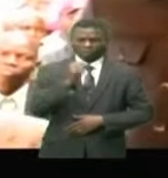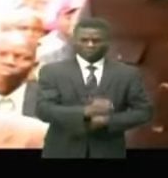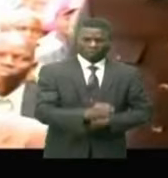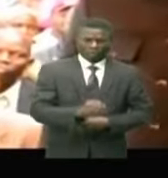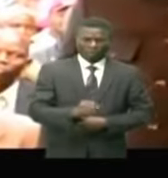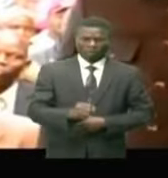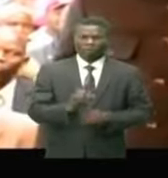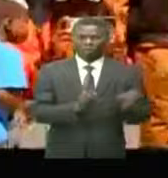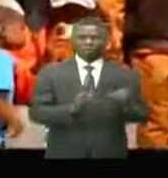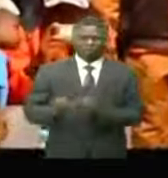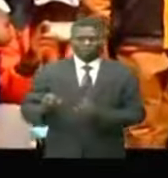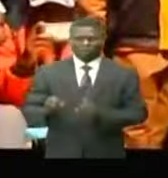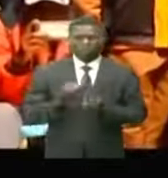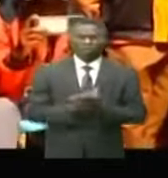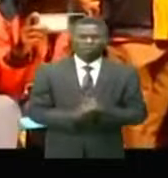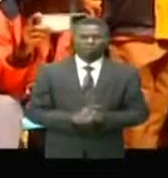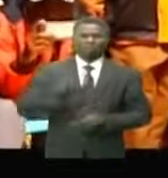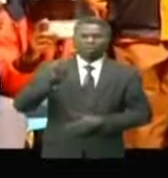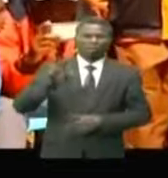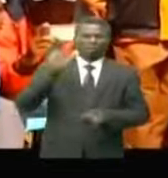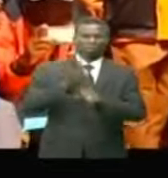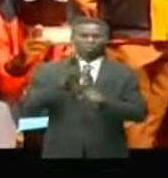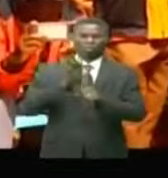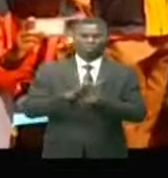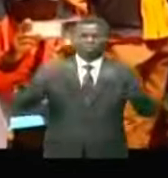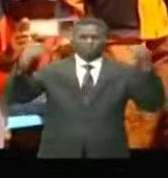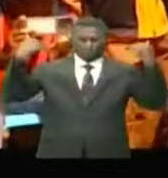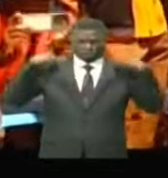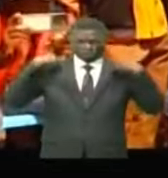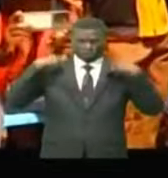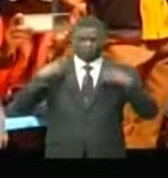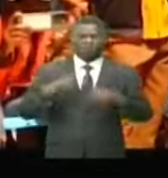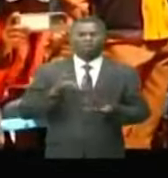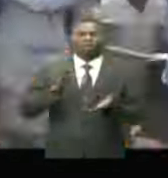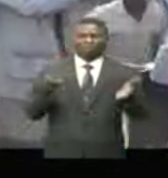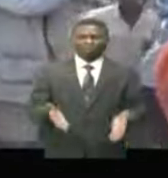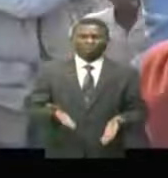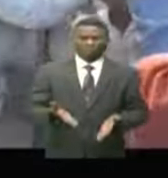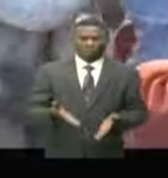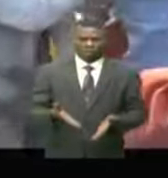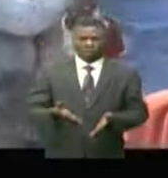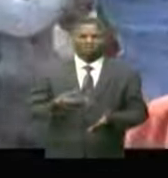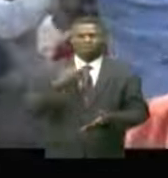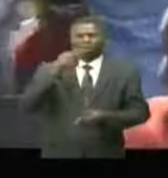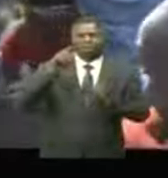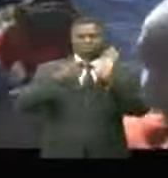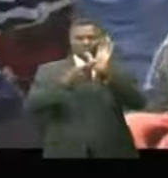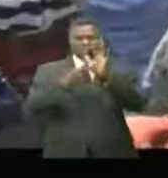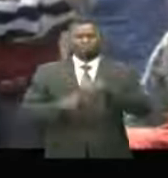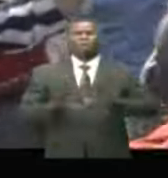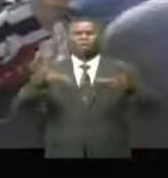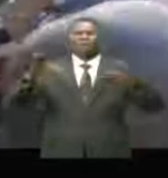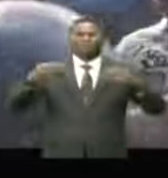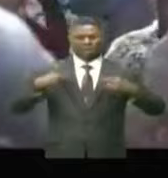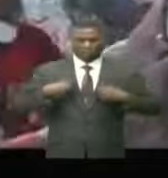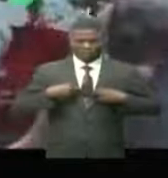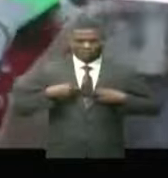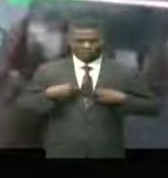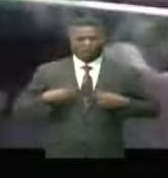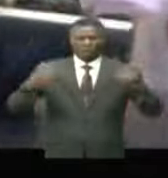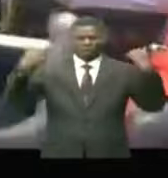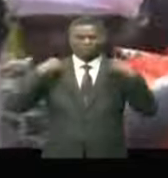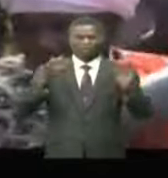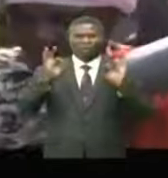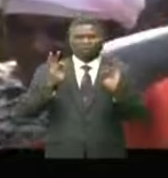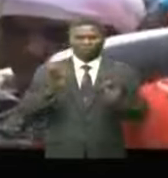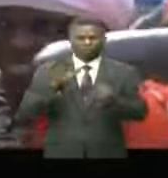liée devant une foule immense venue pour la circonstance pour ainsi témoigner leur acceptation de leur nouveau dirigeant